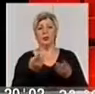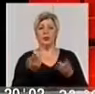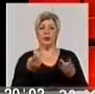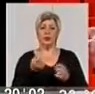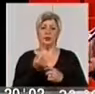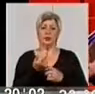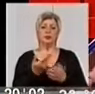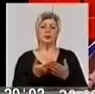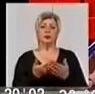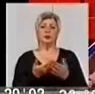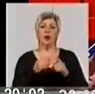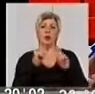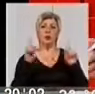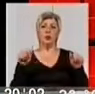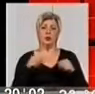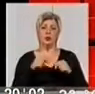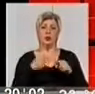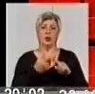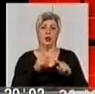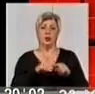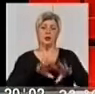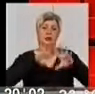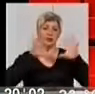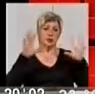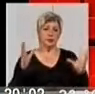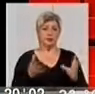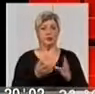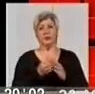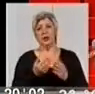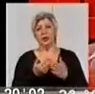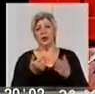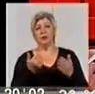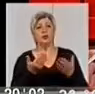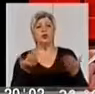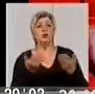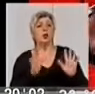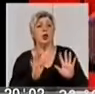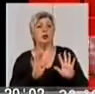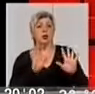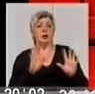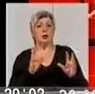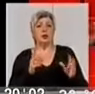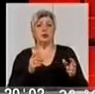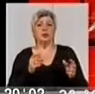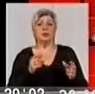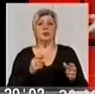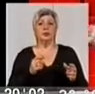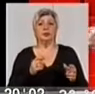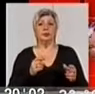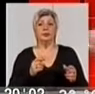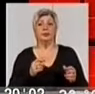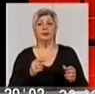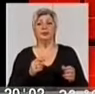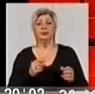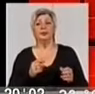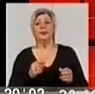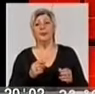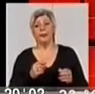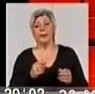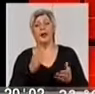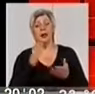від загальної кількості дітей, чи від дітей пільгових категорій, чи від дітей з інвалідністю? Є якась методика, як ви це обраховуєте?